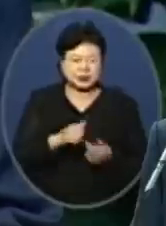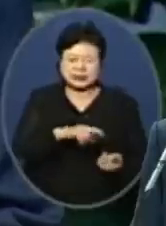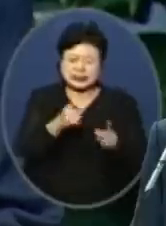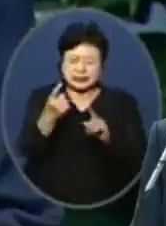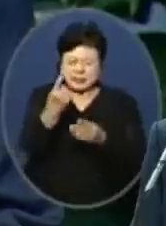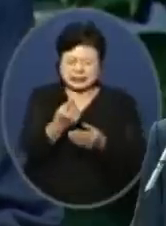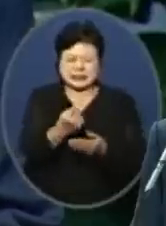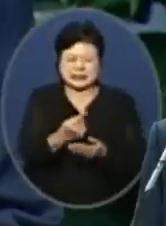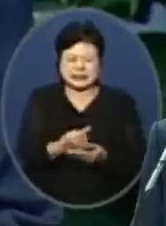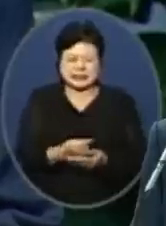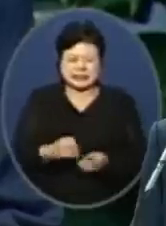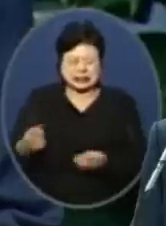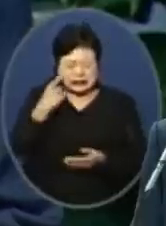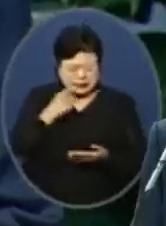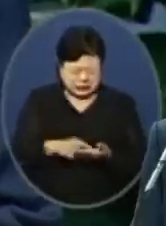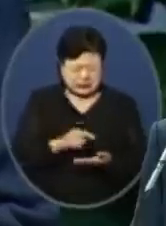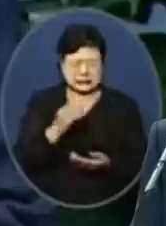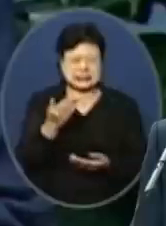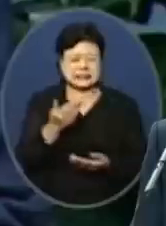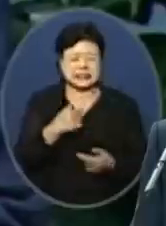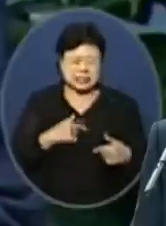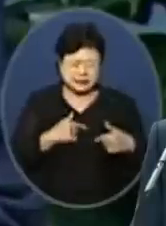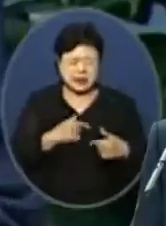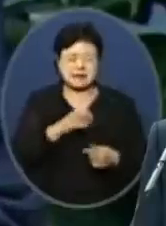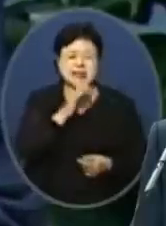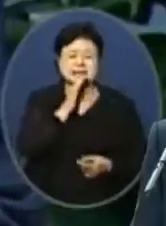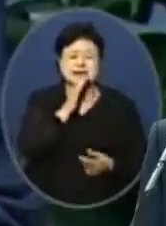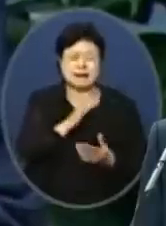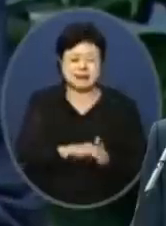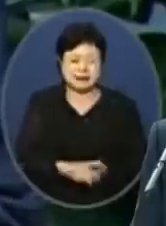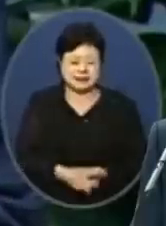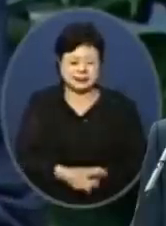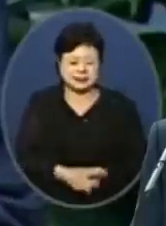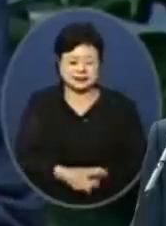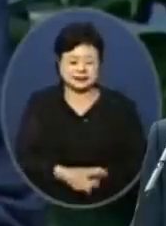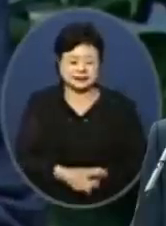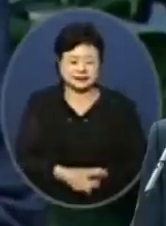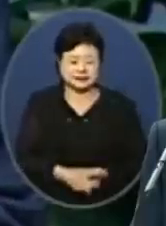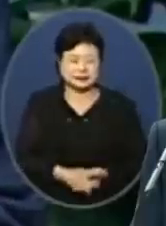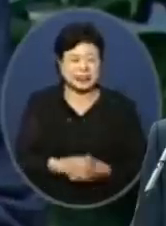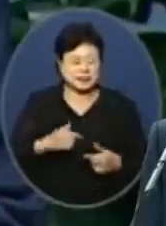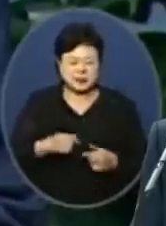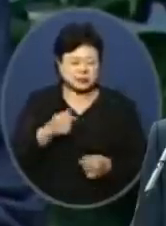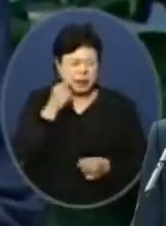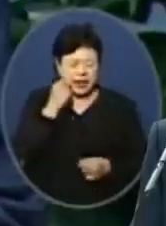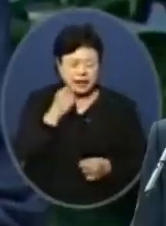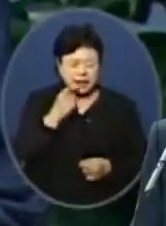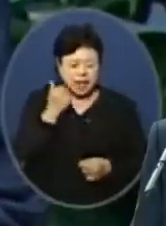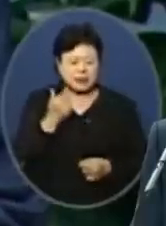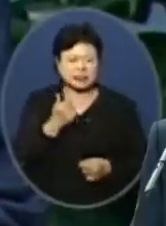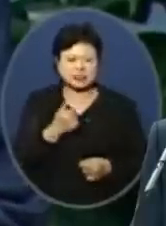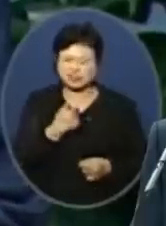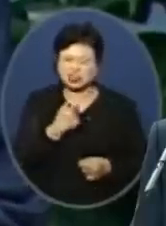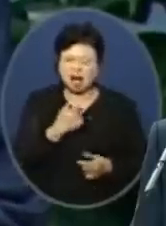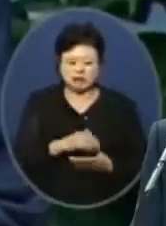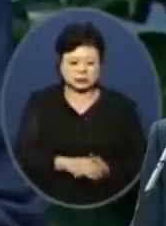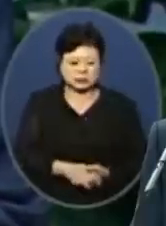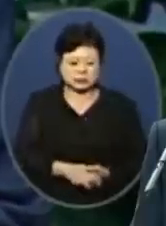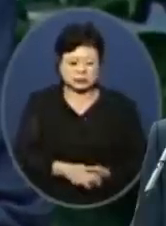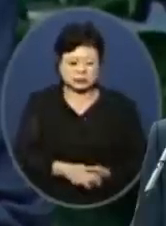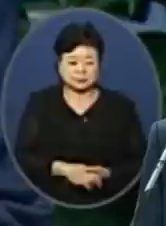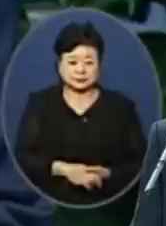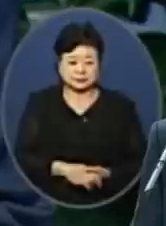죽었다가 살아났으면 이랬다가 이런 자식 아니냐? 기뻐하는 것이 마땅하지 않냐? 나는 기뻐하지 못합니다. 나는 아버지조차 이상하게